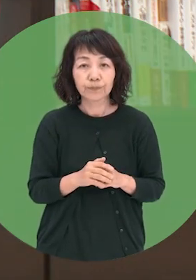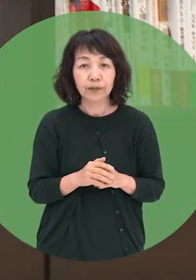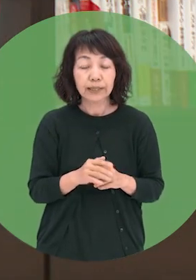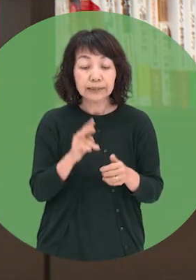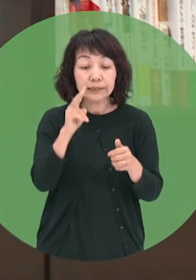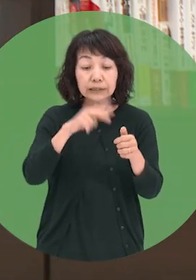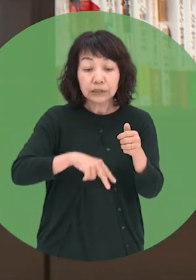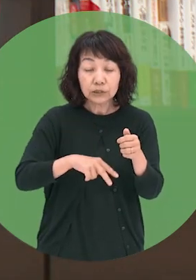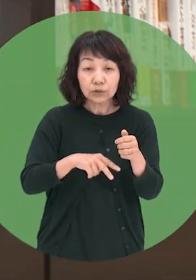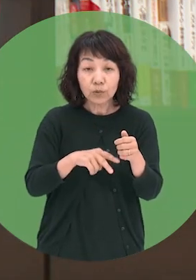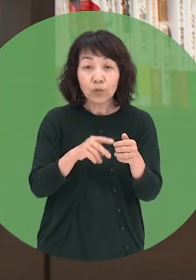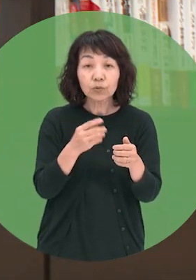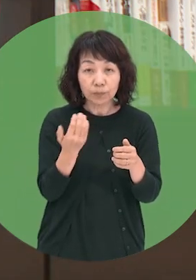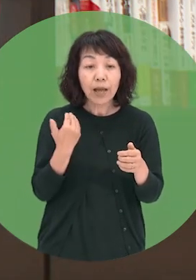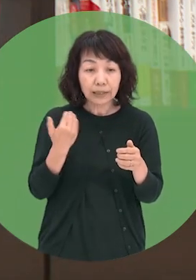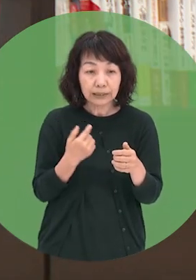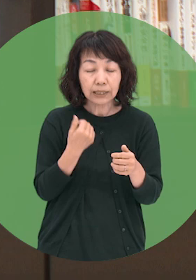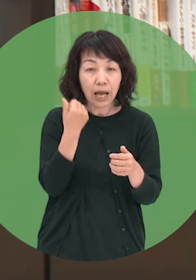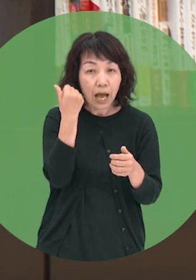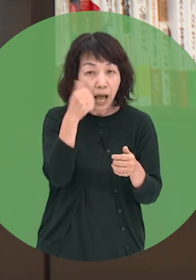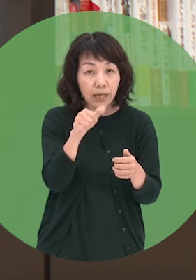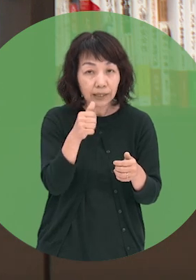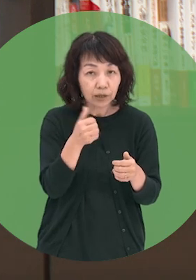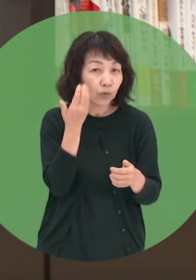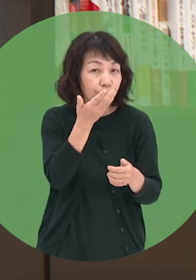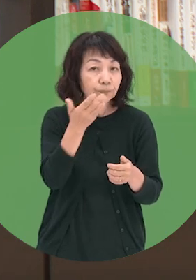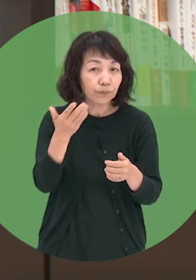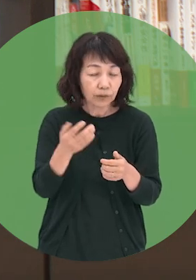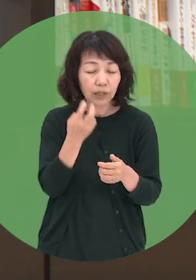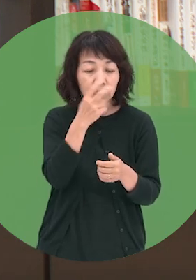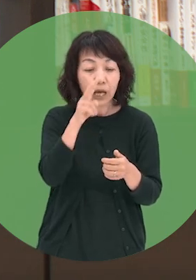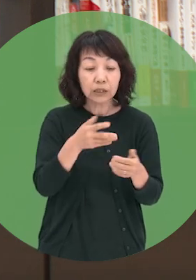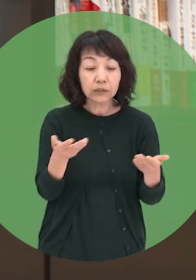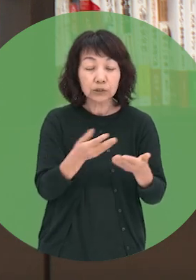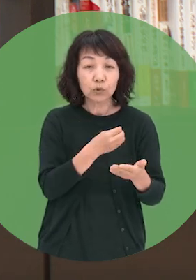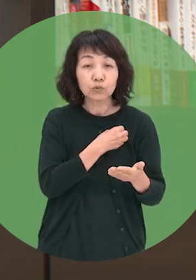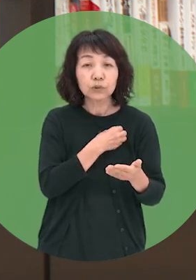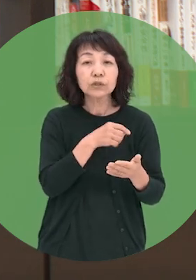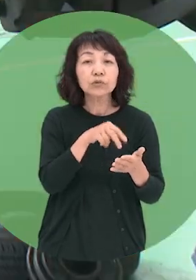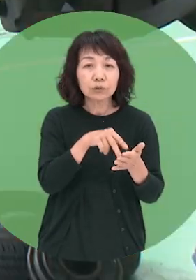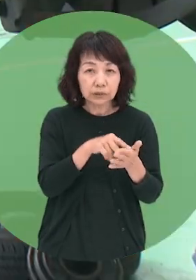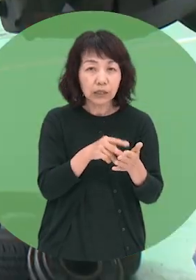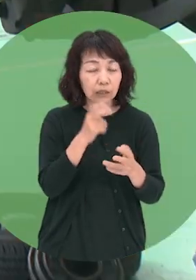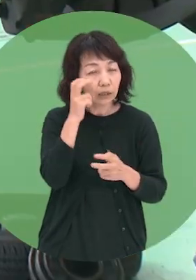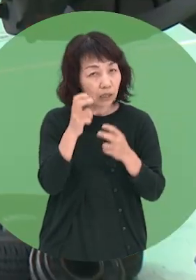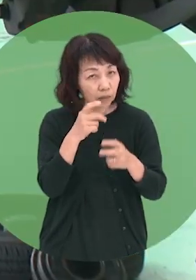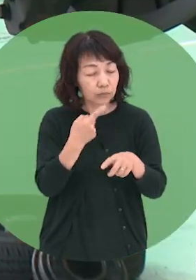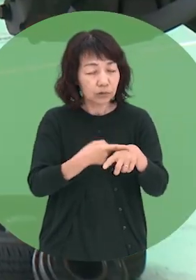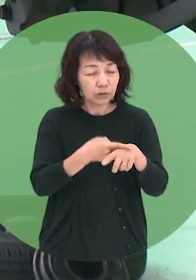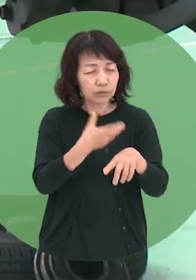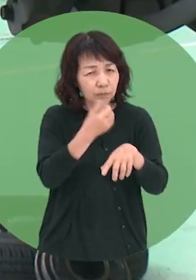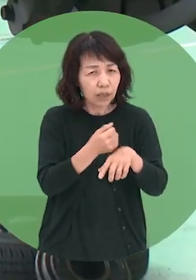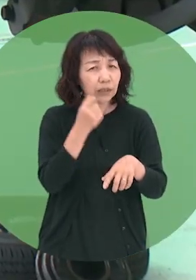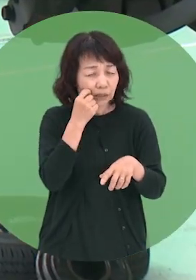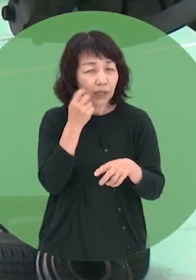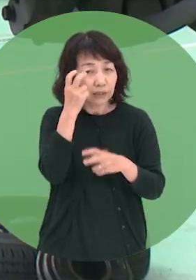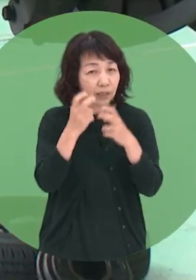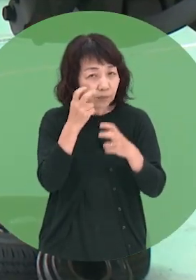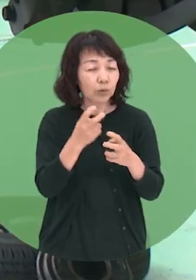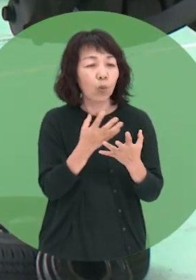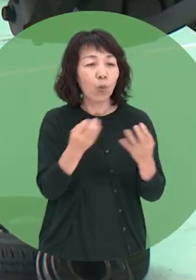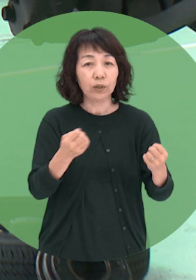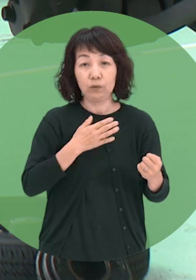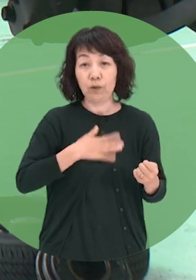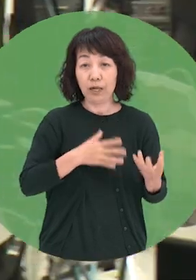で管理職としてのスキル取得に悩んでいる社員が多いことが分かりました。そこからよりリーダー